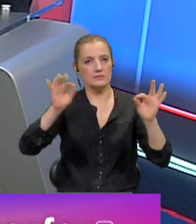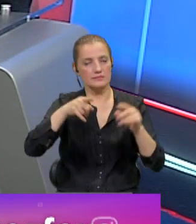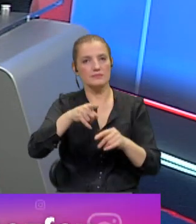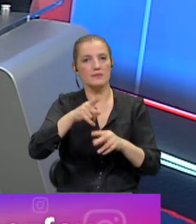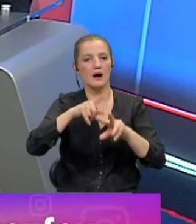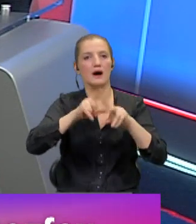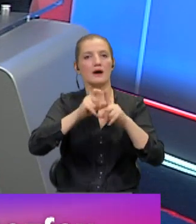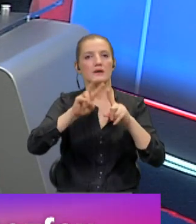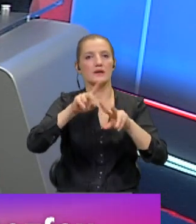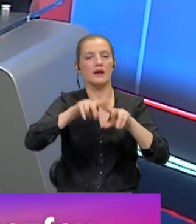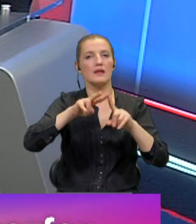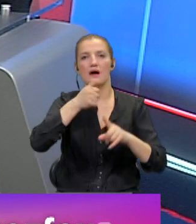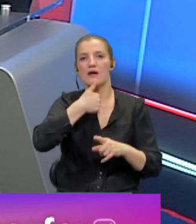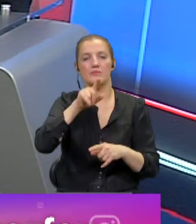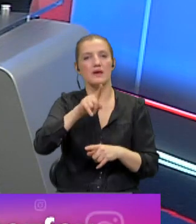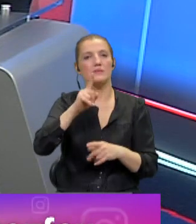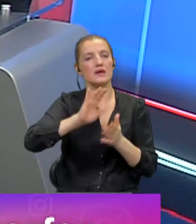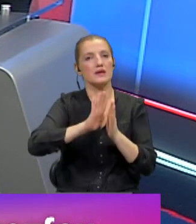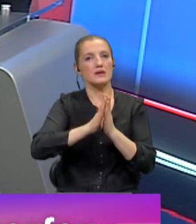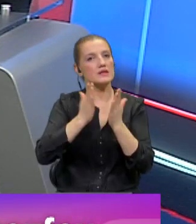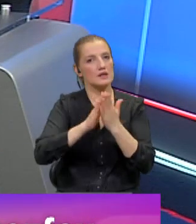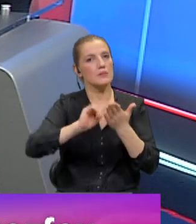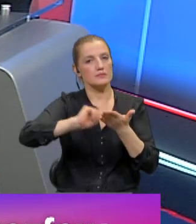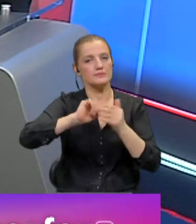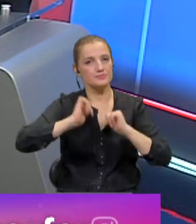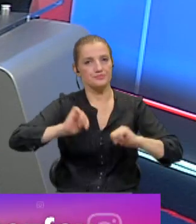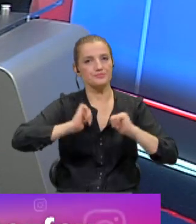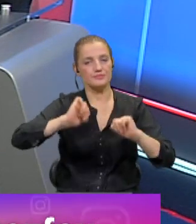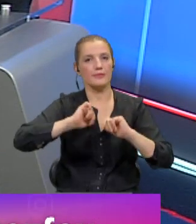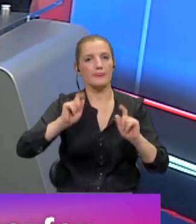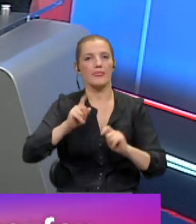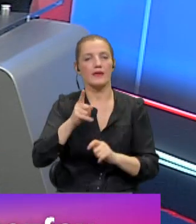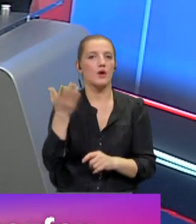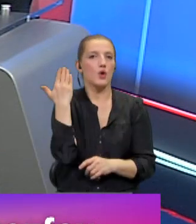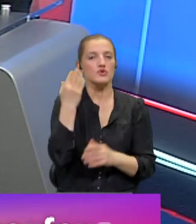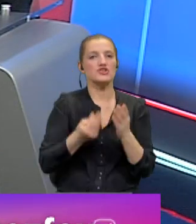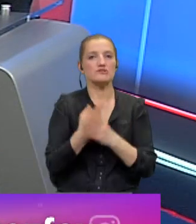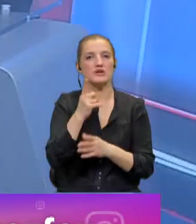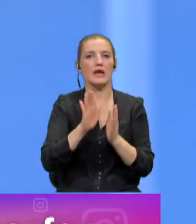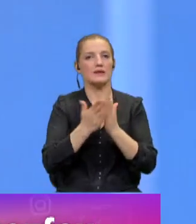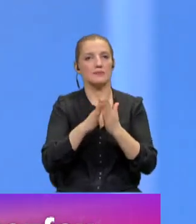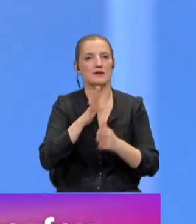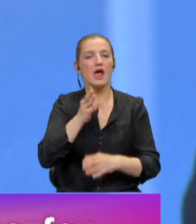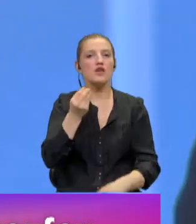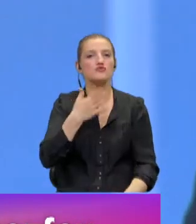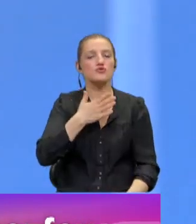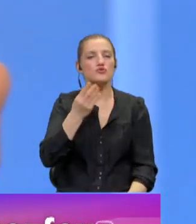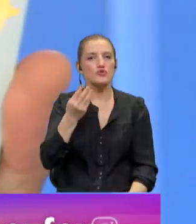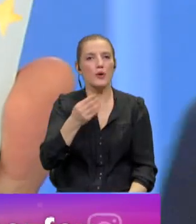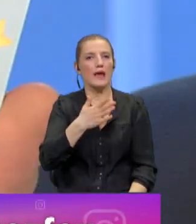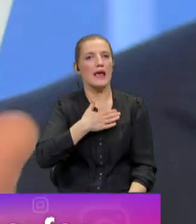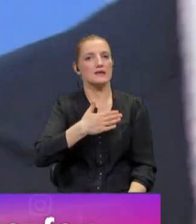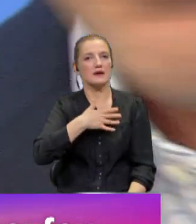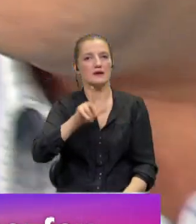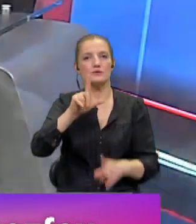Adnan Gerger adına bir Şimdi yeni bir roman üzerinde de çalışıyor daha önceden çıkmış olan kitapları var ama bir Elif çok heyecanlı öyle